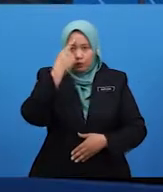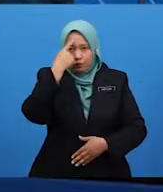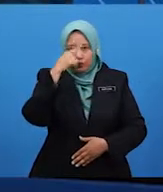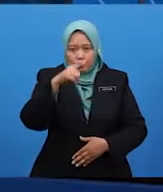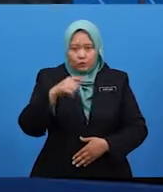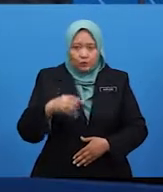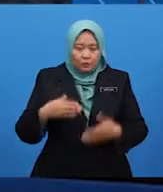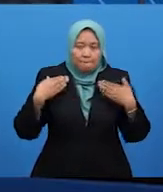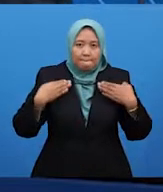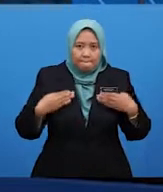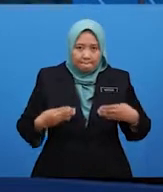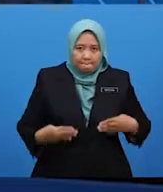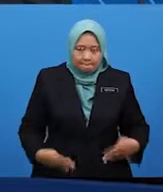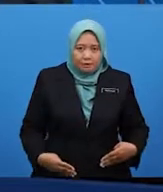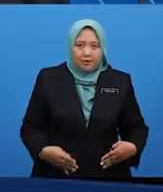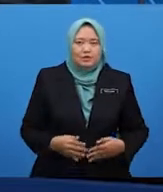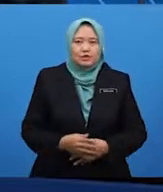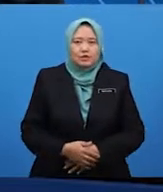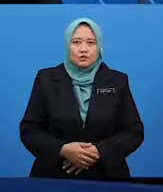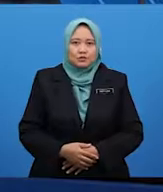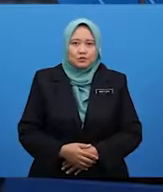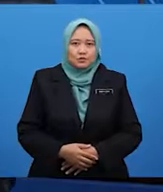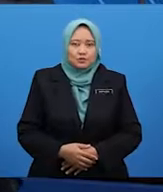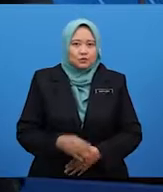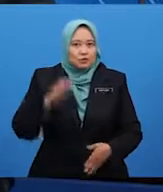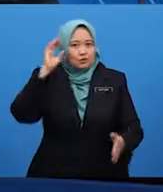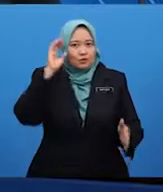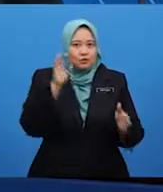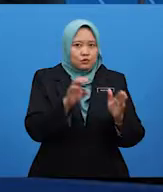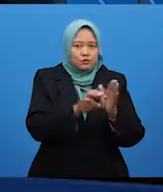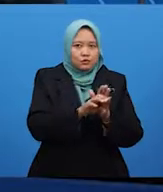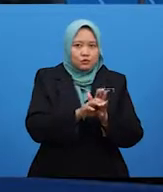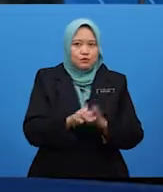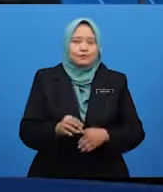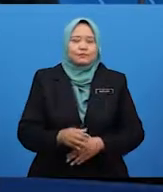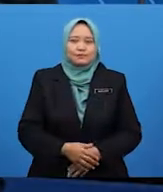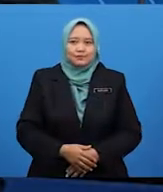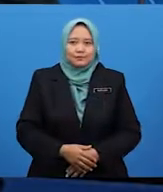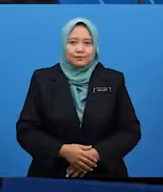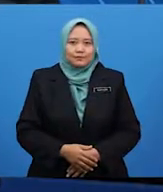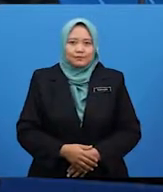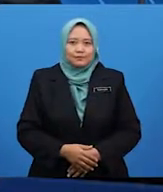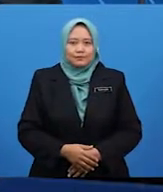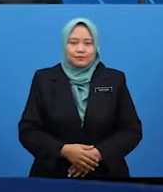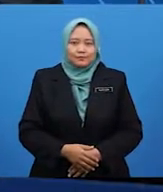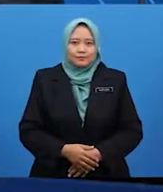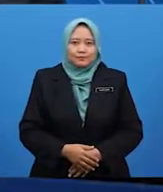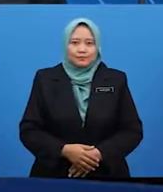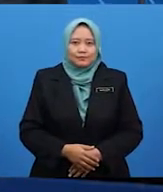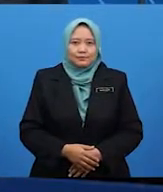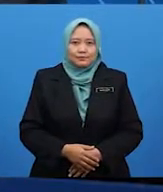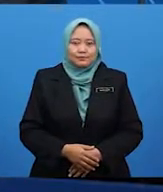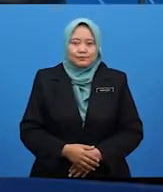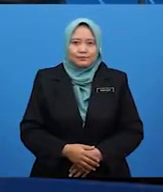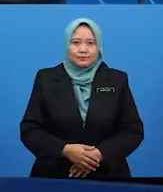dia. Yeah. Jadi kepada pelajar-pelajar, contoh pula untuk cetakan stensil itu seperti kita buat t-shirt itu ya. Dan kita ada satu lagi